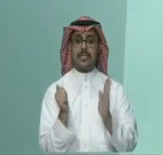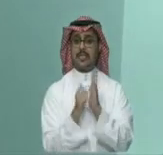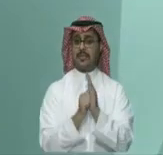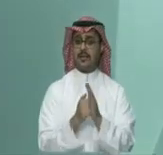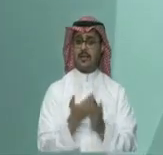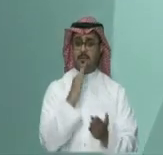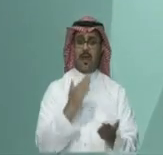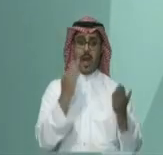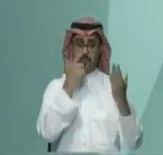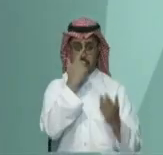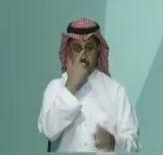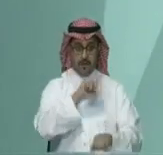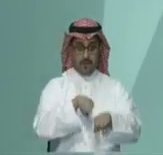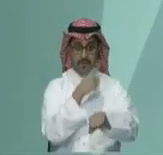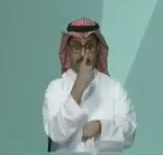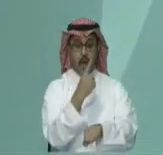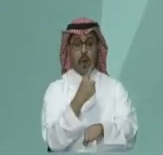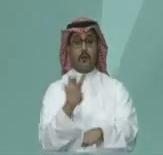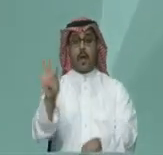بإسكان 4 أسر تسكن مساكنها